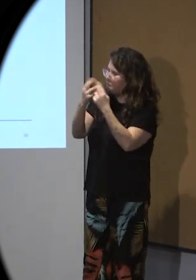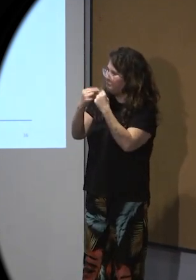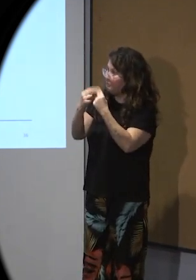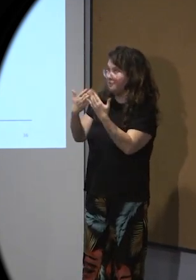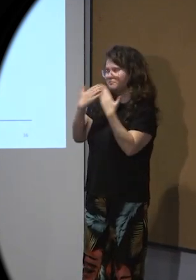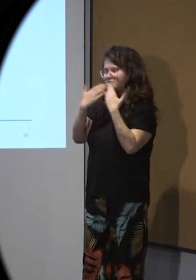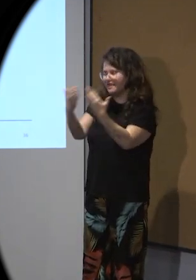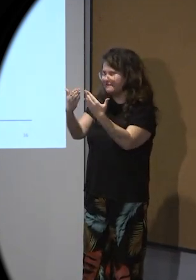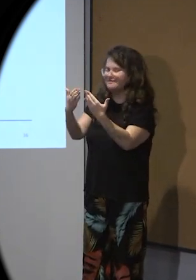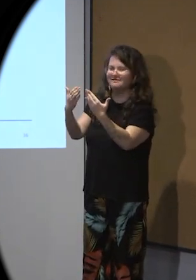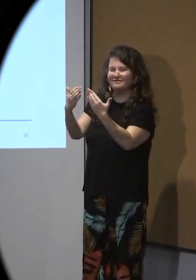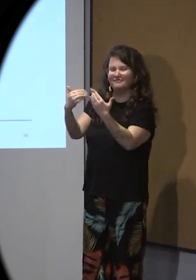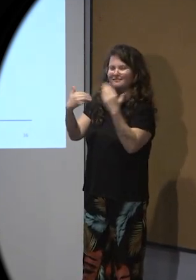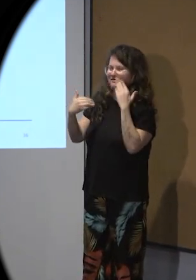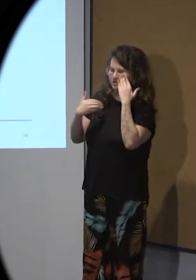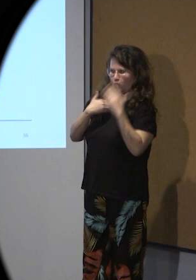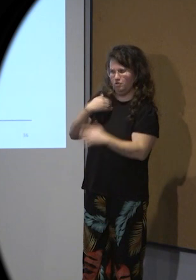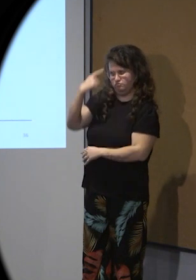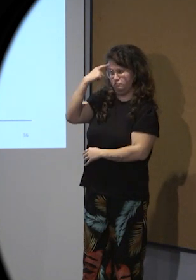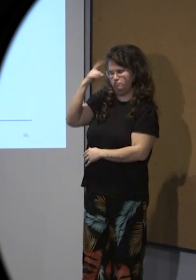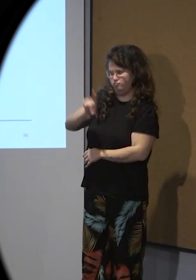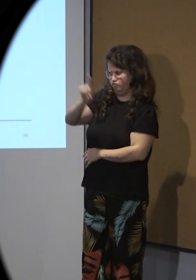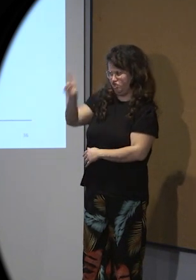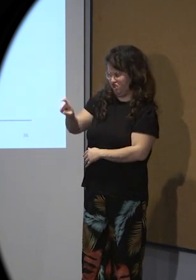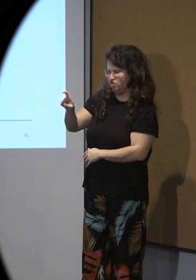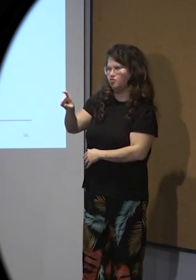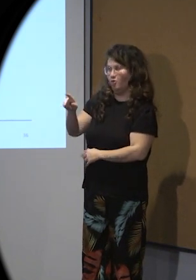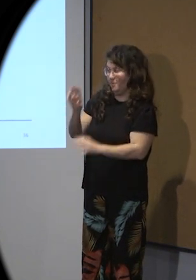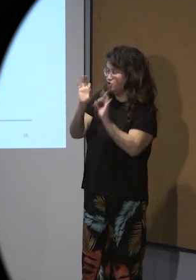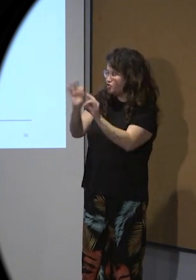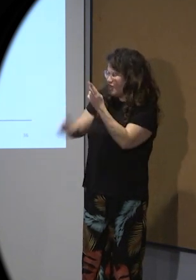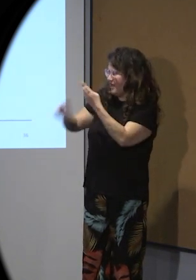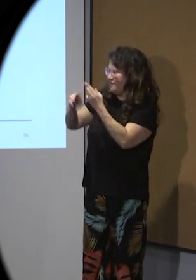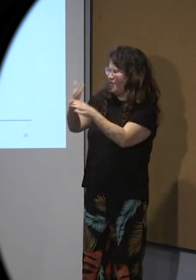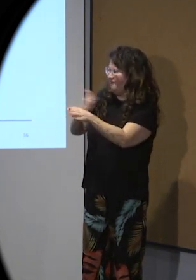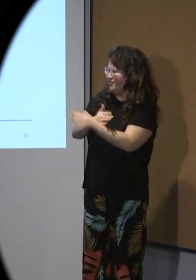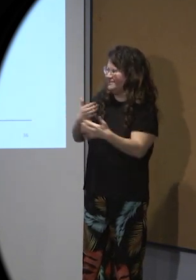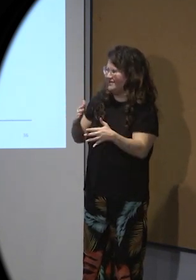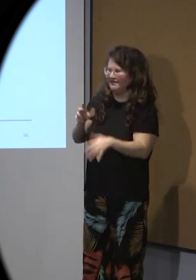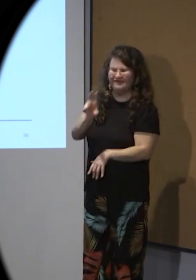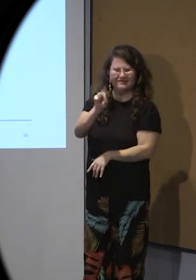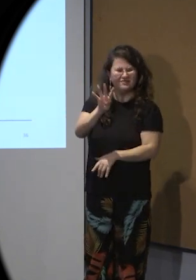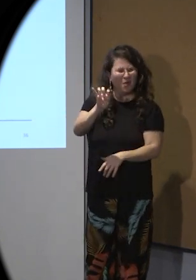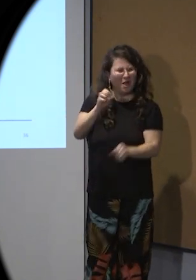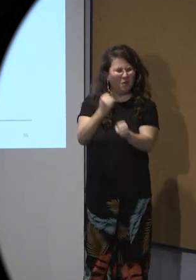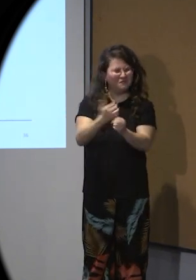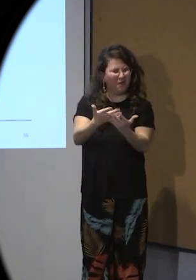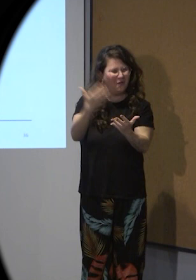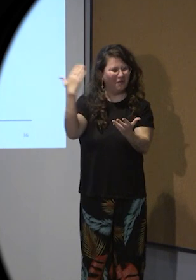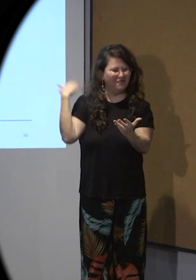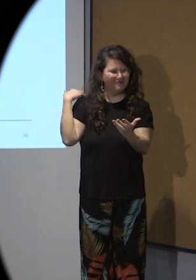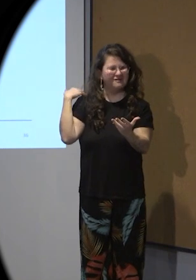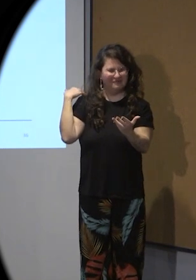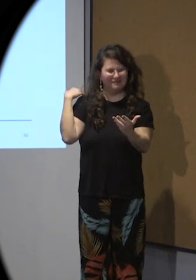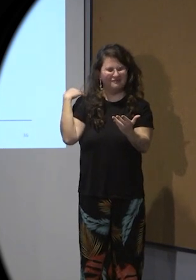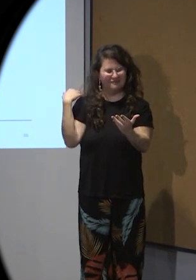remercie. Moi, j'étais venu avec Merci. une question particulière, mais vous l'avez répondu. Il y a 30-40 ans, on parlait de sport, n'est-ce pas?